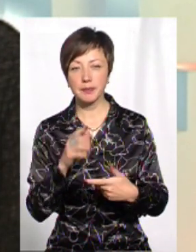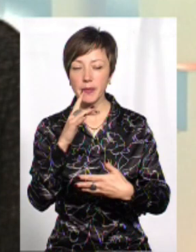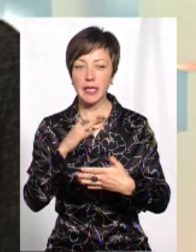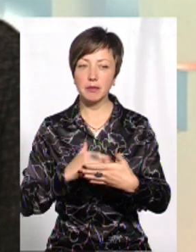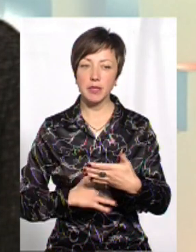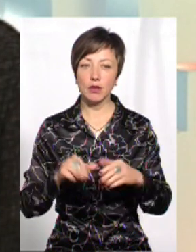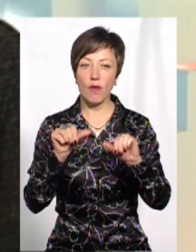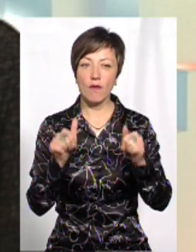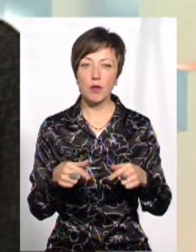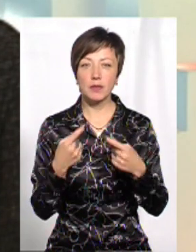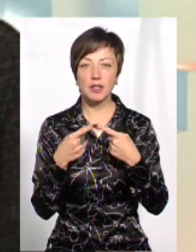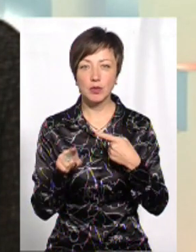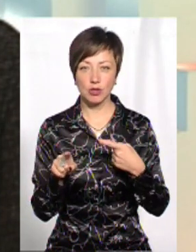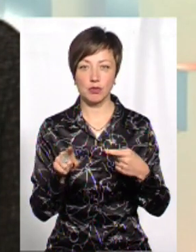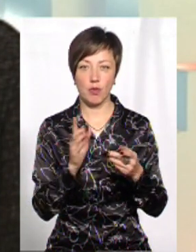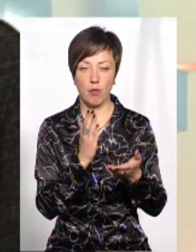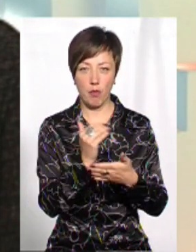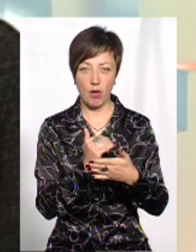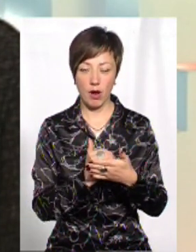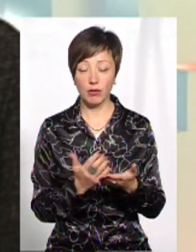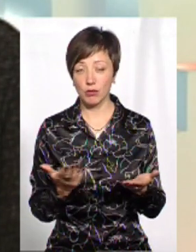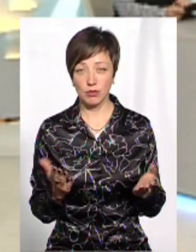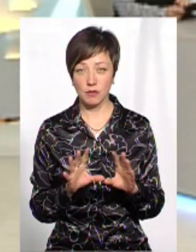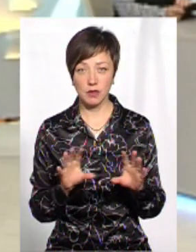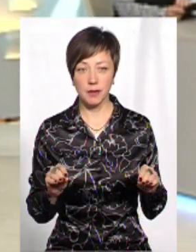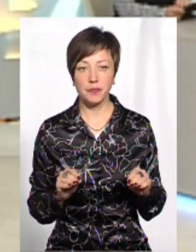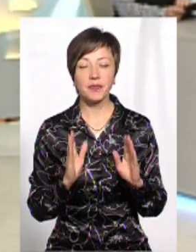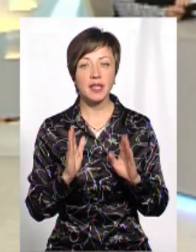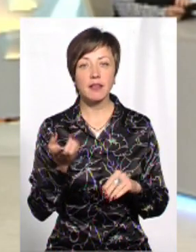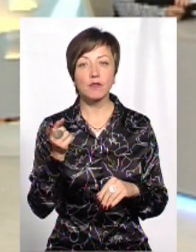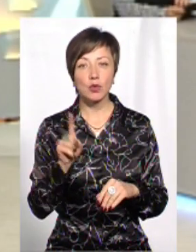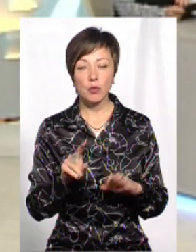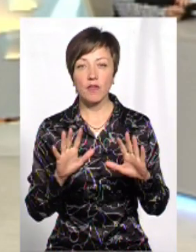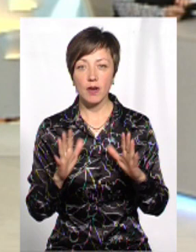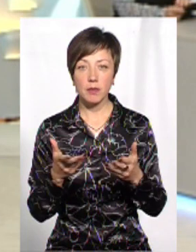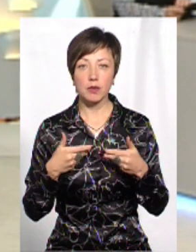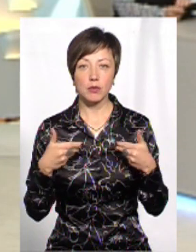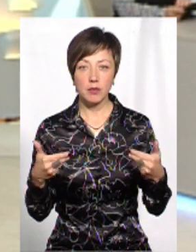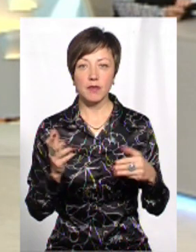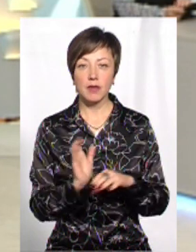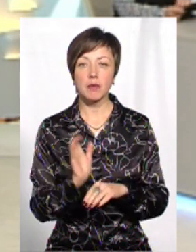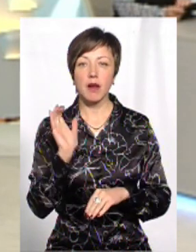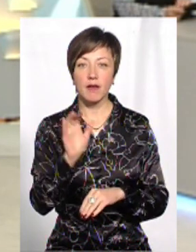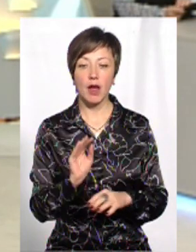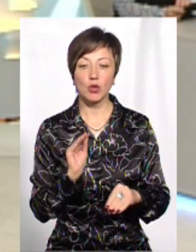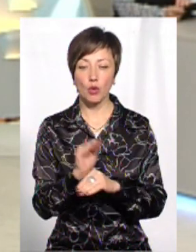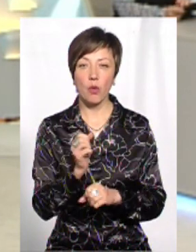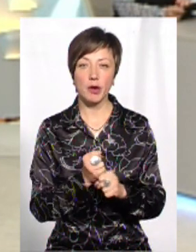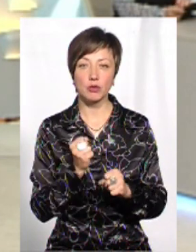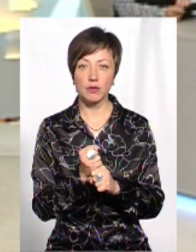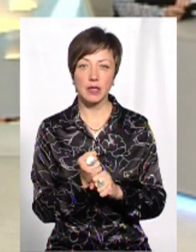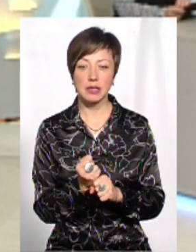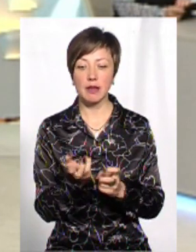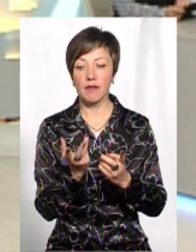був оформлений в тій формі, якій він має бути. Тільки в тому випадку ми відправляємо їх на доопрацювання,